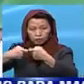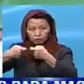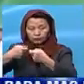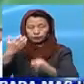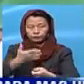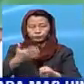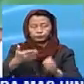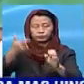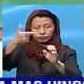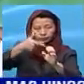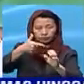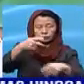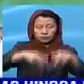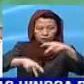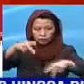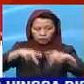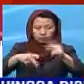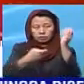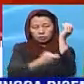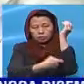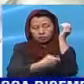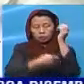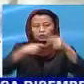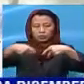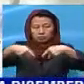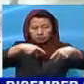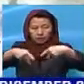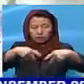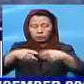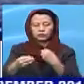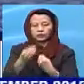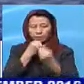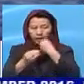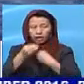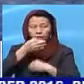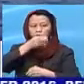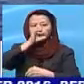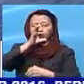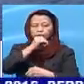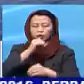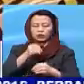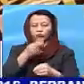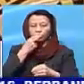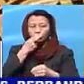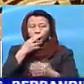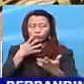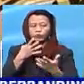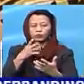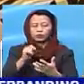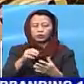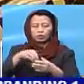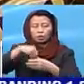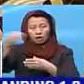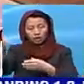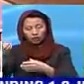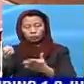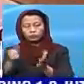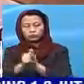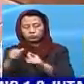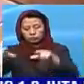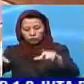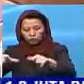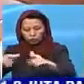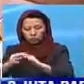produk Petroleum kimia getah dan plastik serta makanan minuman dan tembakau output sektor perlombongan